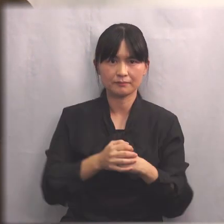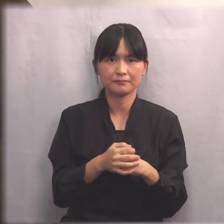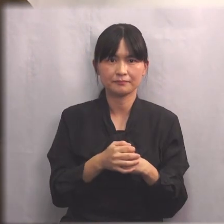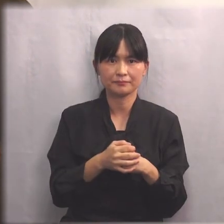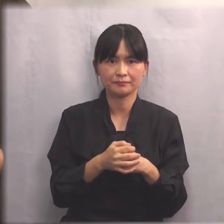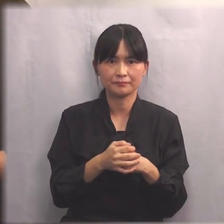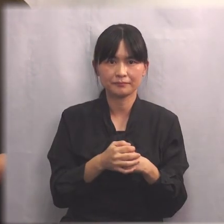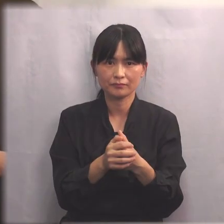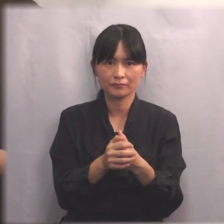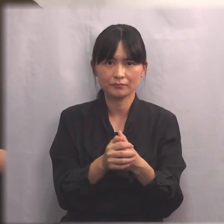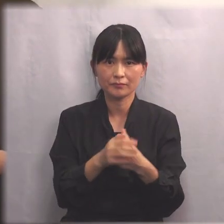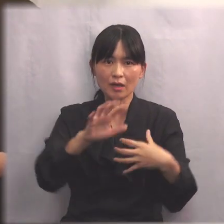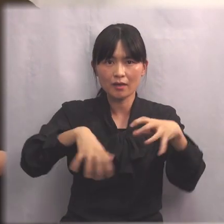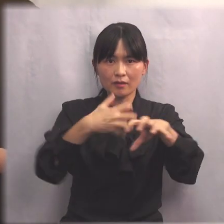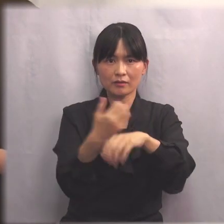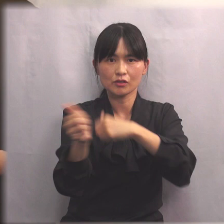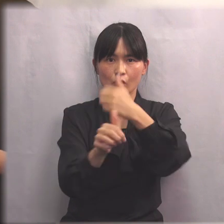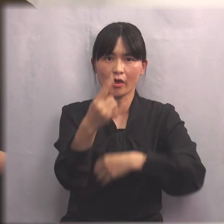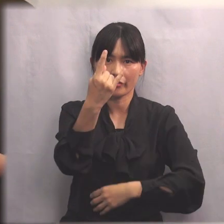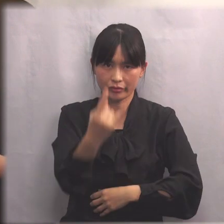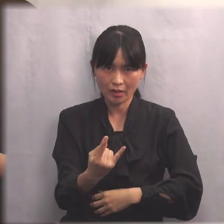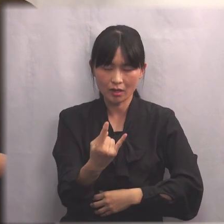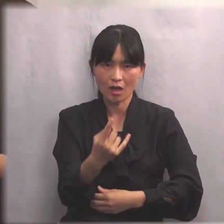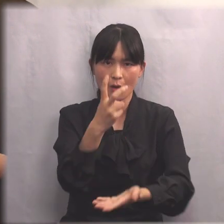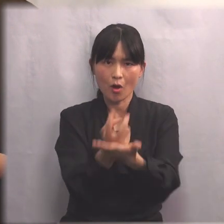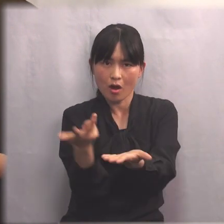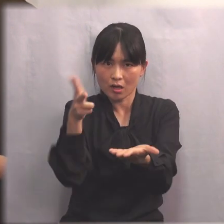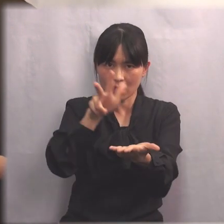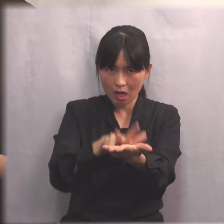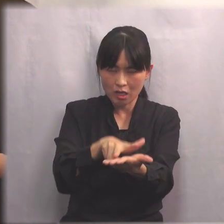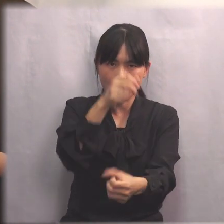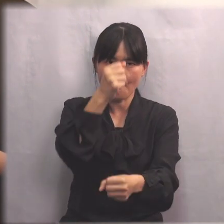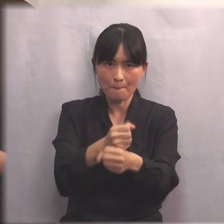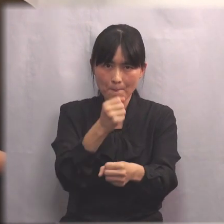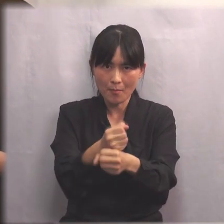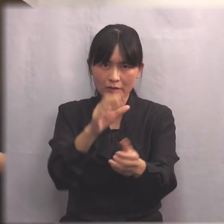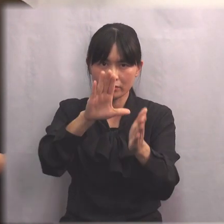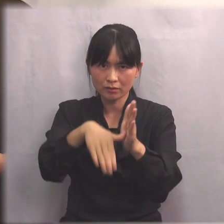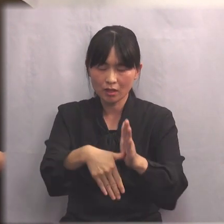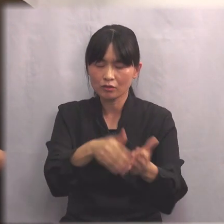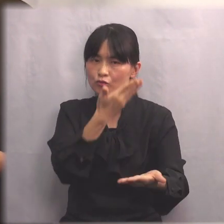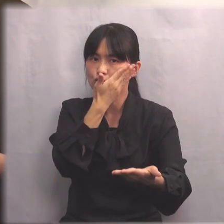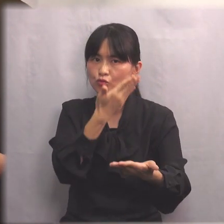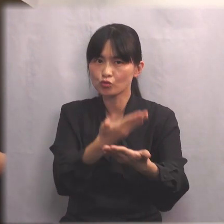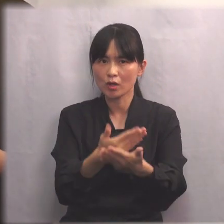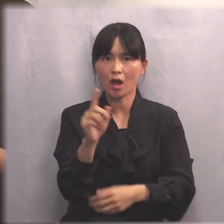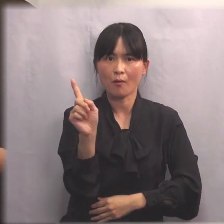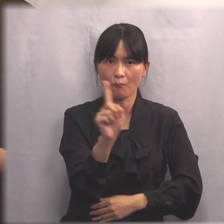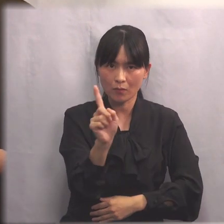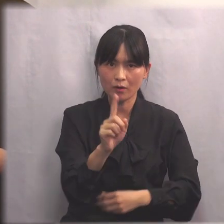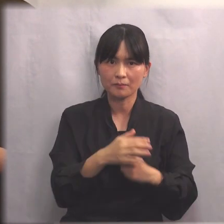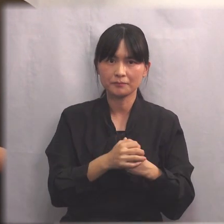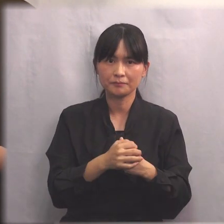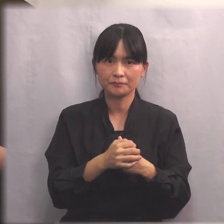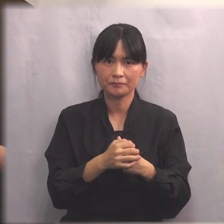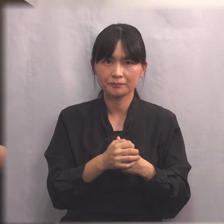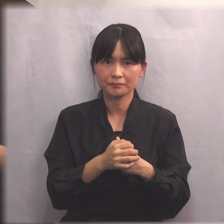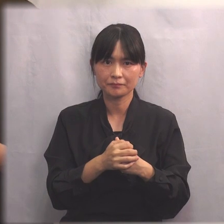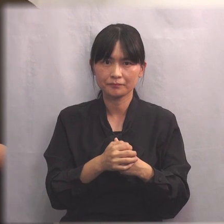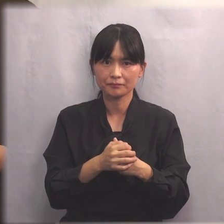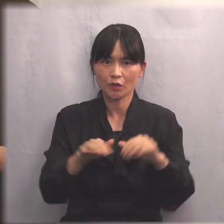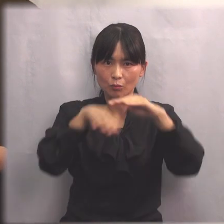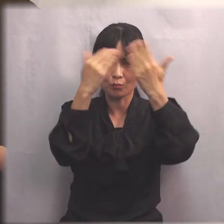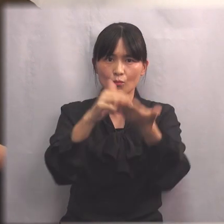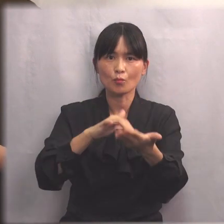담기도 하였습니다. 혁신위원회가 개정 강령을 제정함에 있어서 염두에 두어주실 것을 말씀드리고 싶은